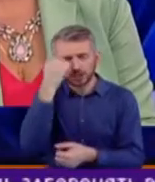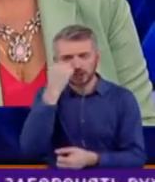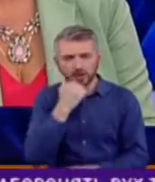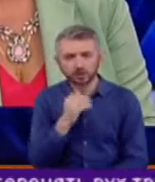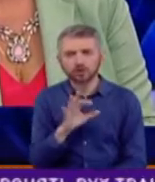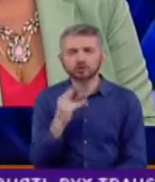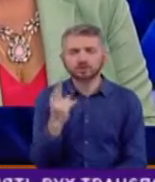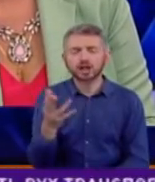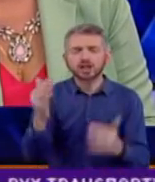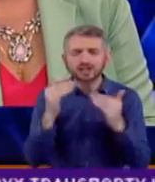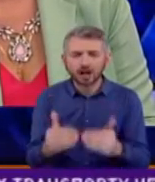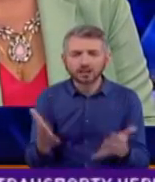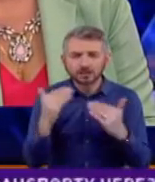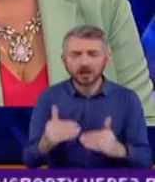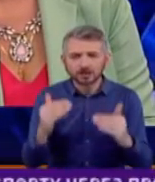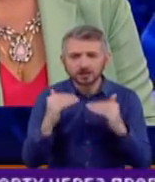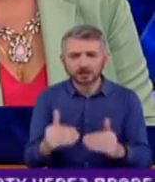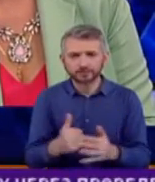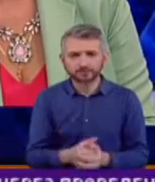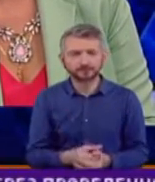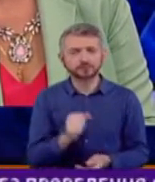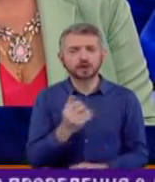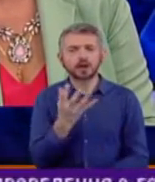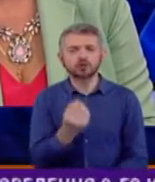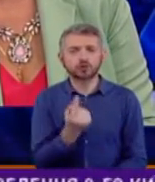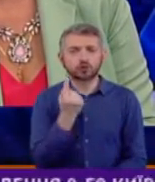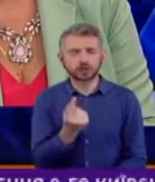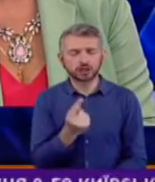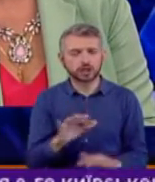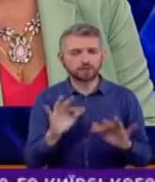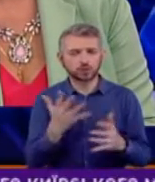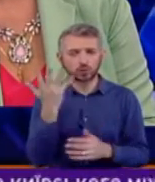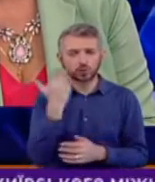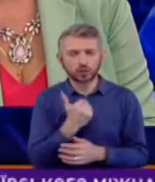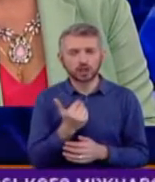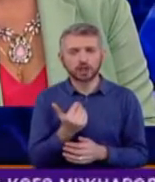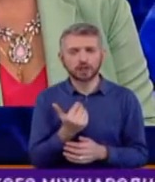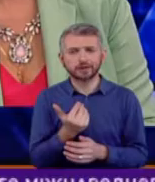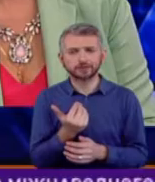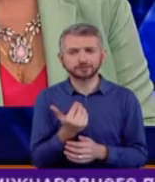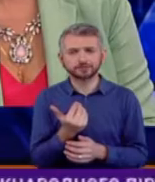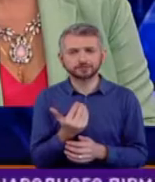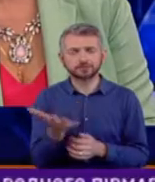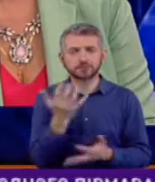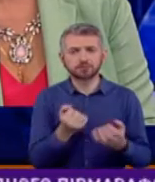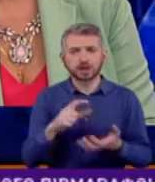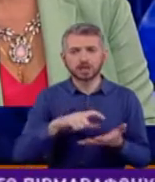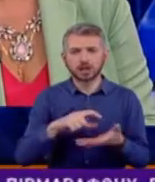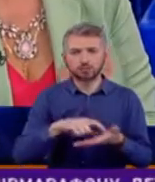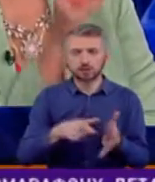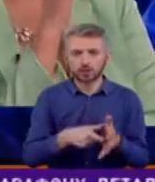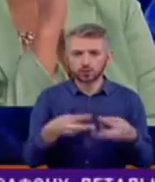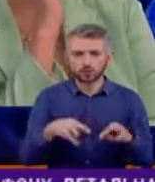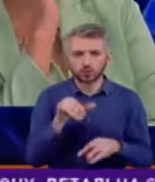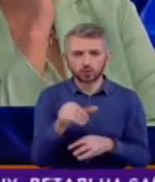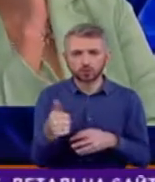соціальний, да, будь ласка, далі, не вимикайте. А ще один епізод, коли приймальна... Кабінету міністрів,